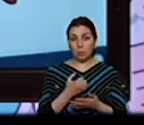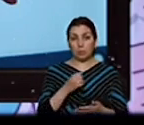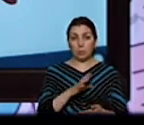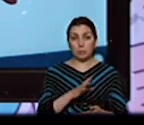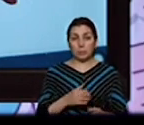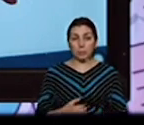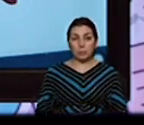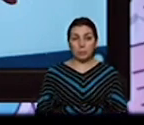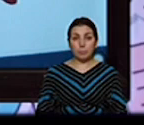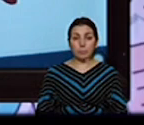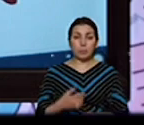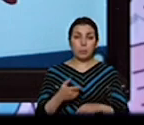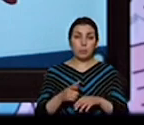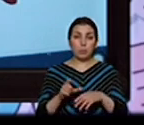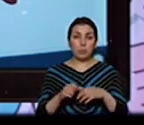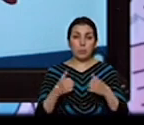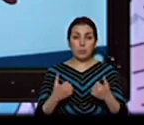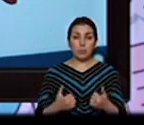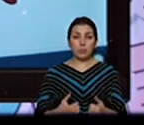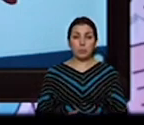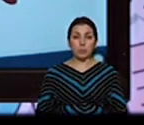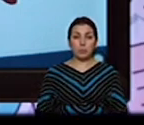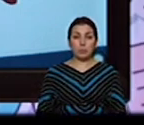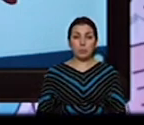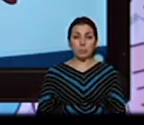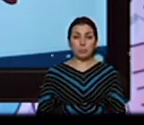Topdingizmi? Juda yaxshi.